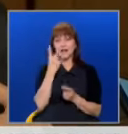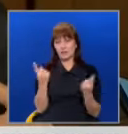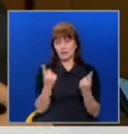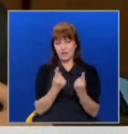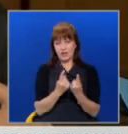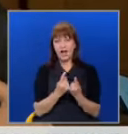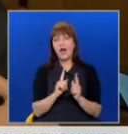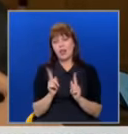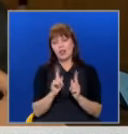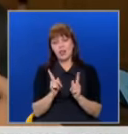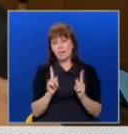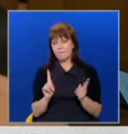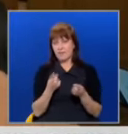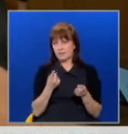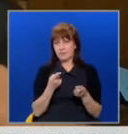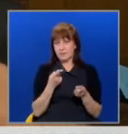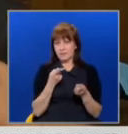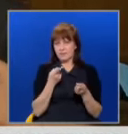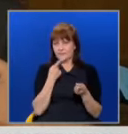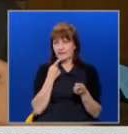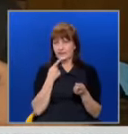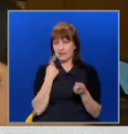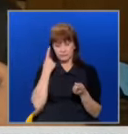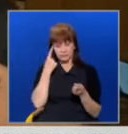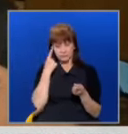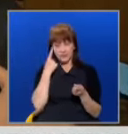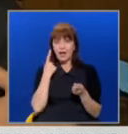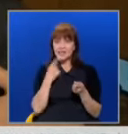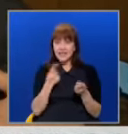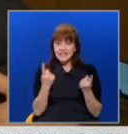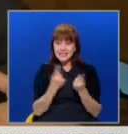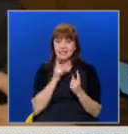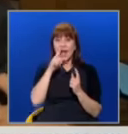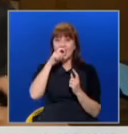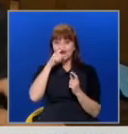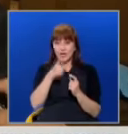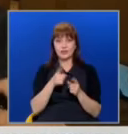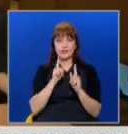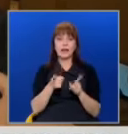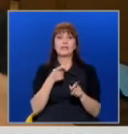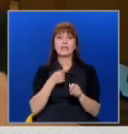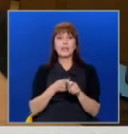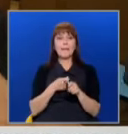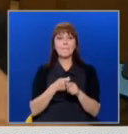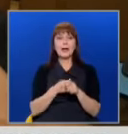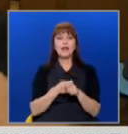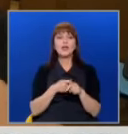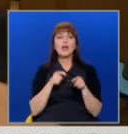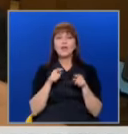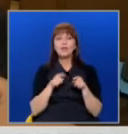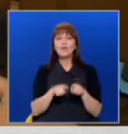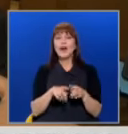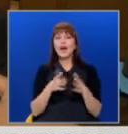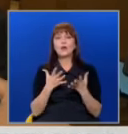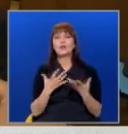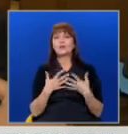с заключенията. Ясно е, че тази среща е много важна. Ясно е, че провеждането на тези срещи е така нещо, от което